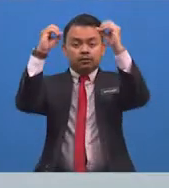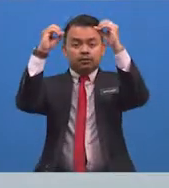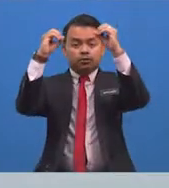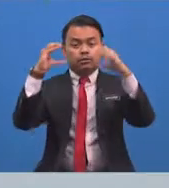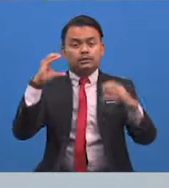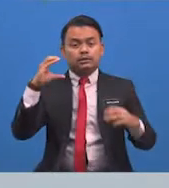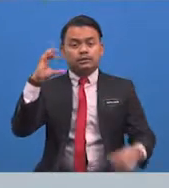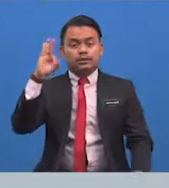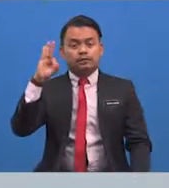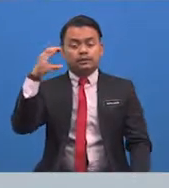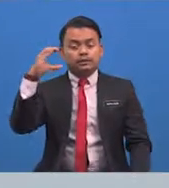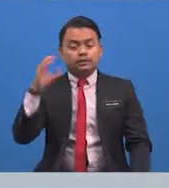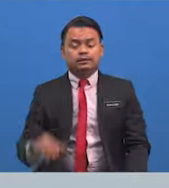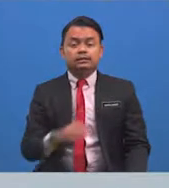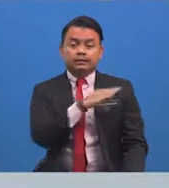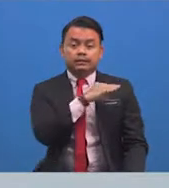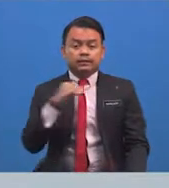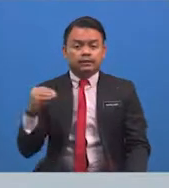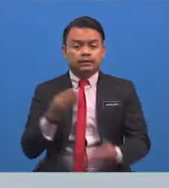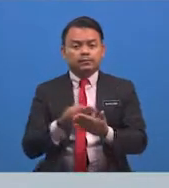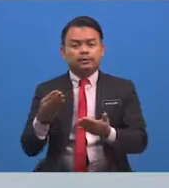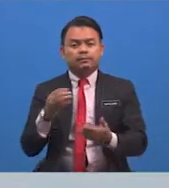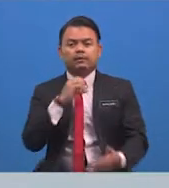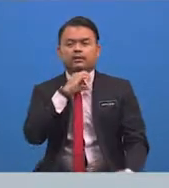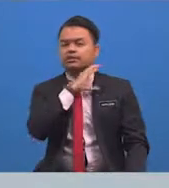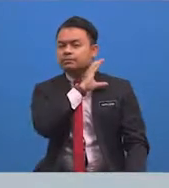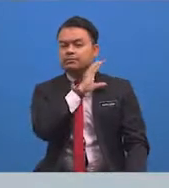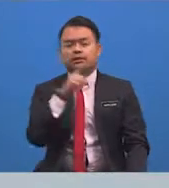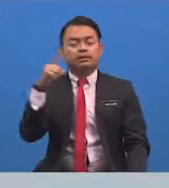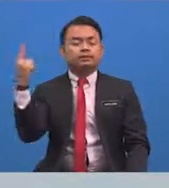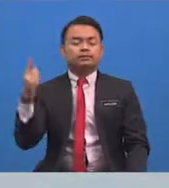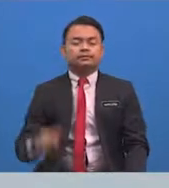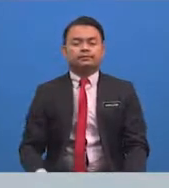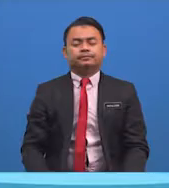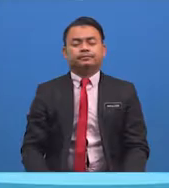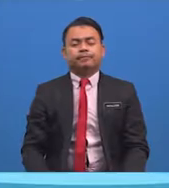klorofluorokarbon dan bahan-bahan pencemar lain.